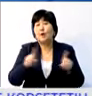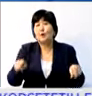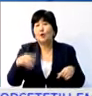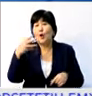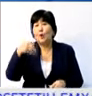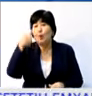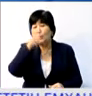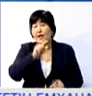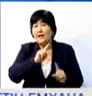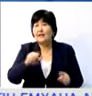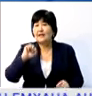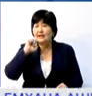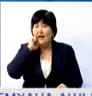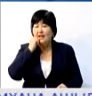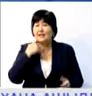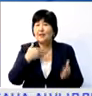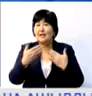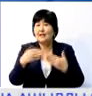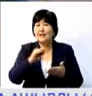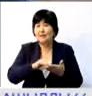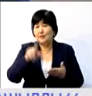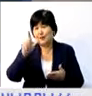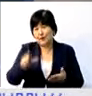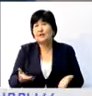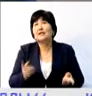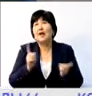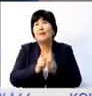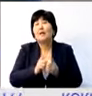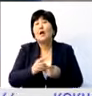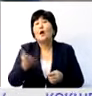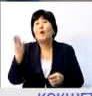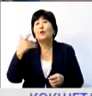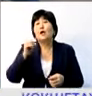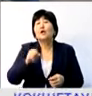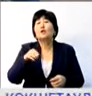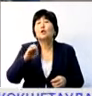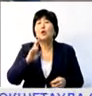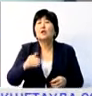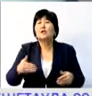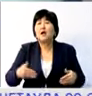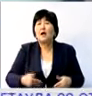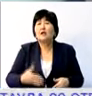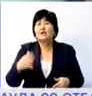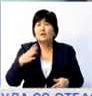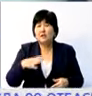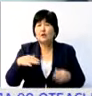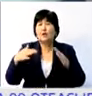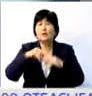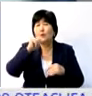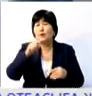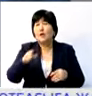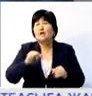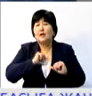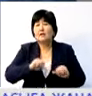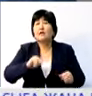отыр. Ерекше әжелермен тілшіміз жүздесті. Өткен ғасырдағы төңкеріс, аштық, соғысты көрген Бәти әжей ауыл шаруашылық саласында